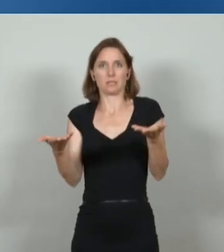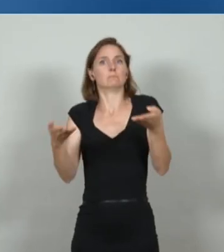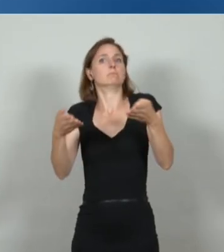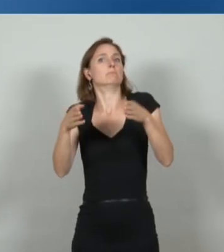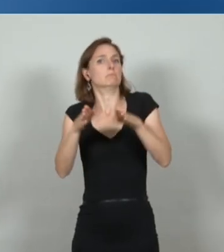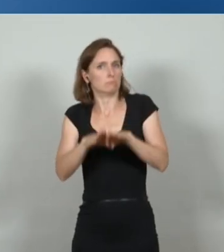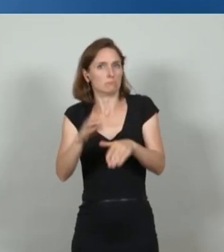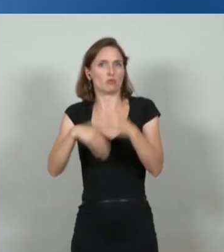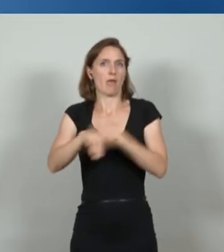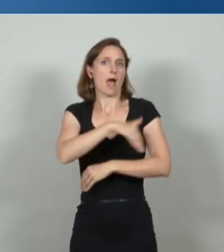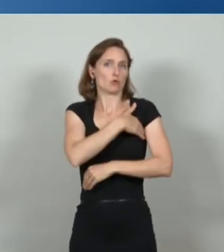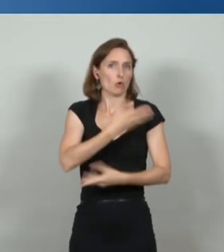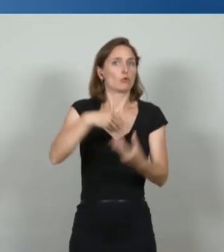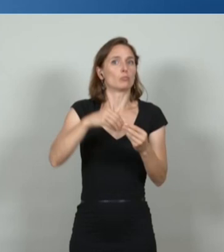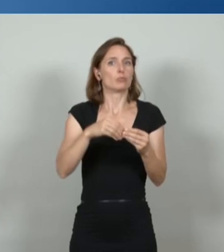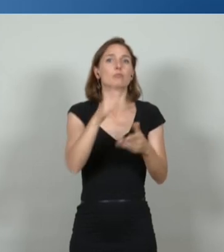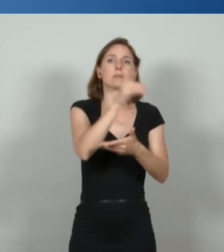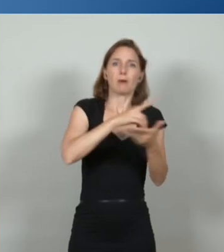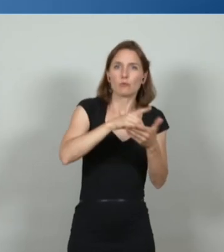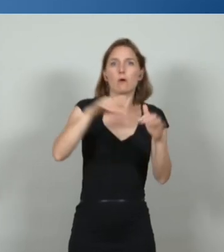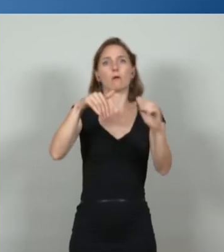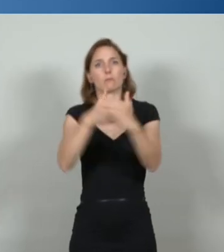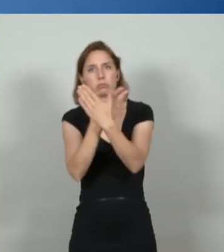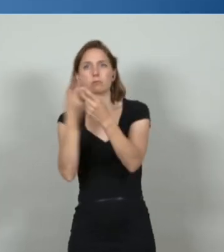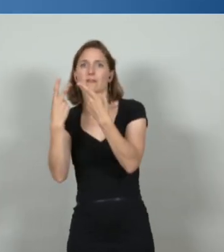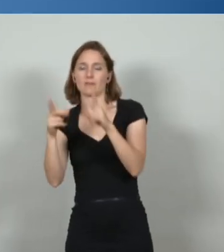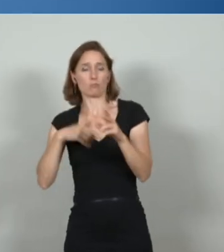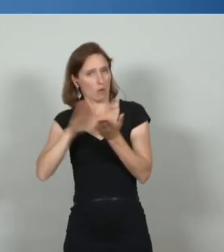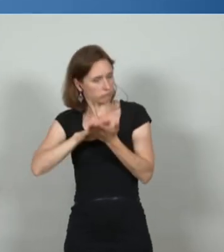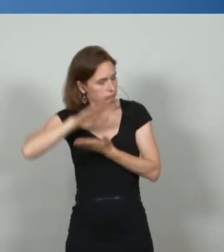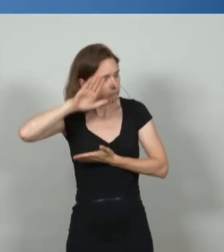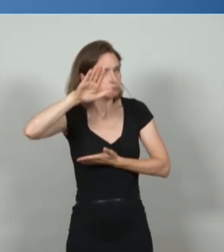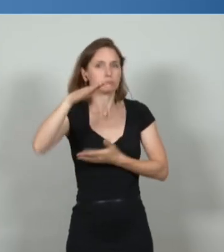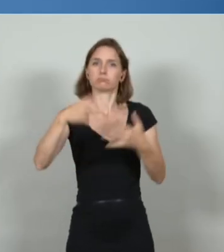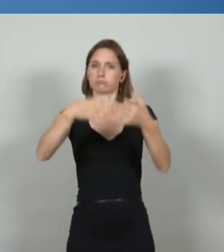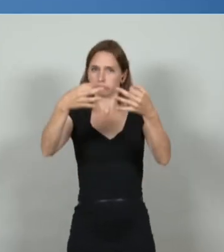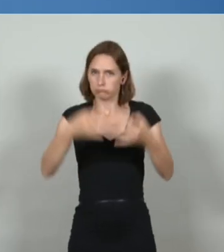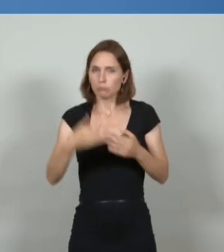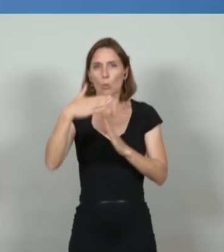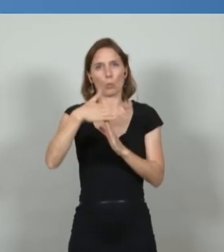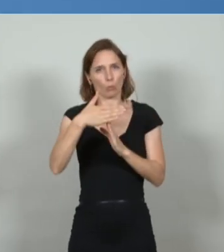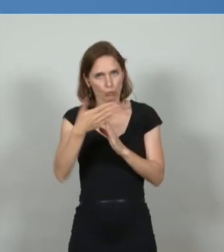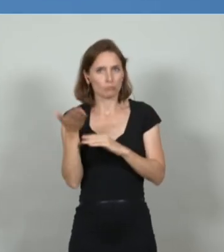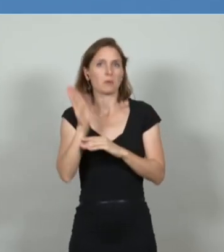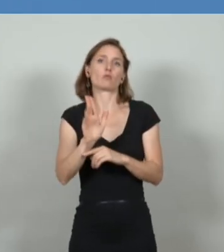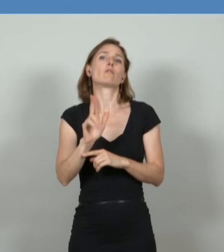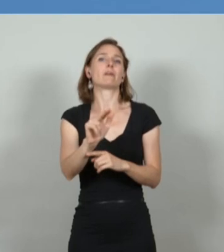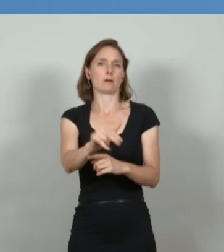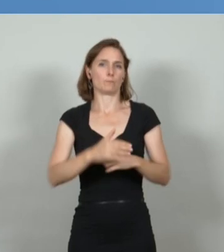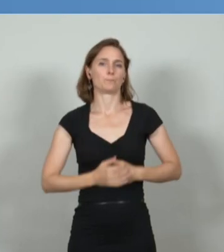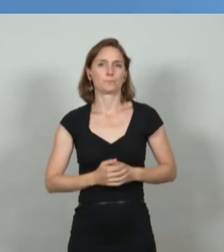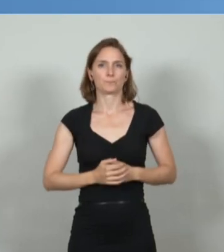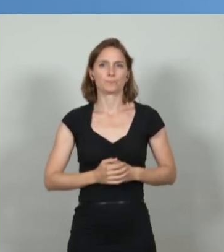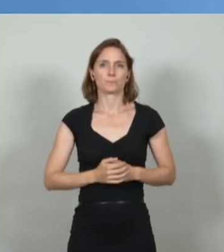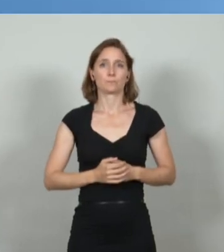et au niveau des collectivités je m'y engage bien évidemment enfin il a été dit un mot tout à l'heure